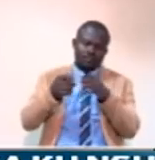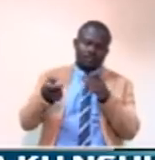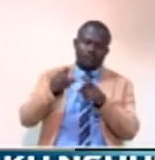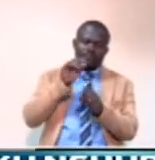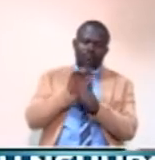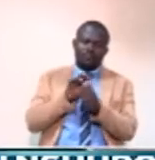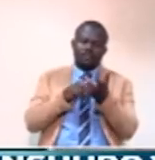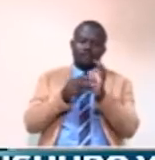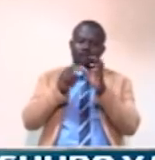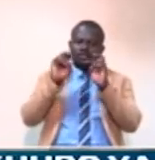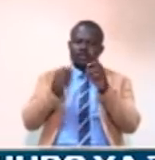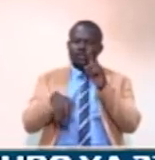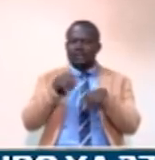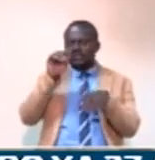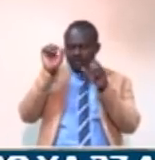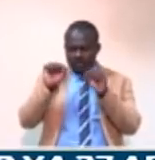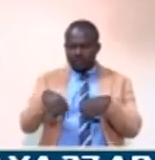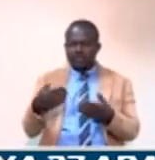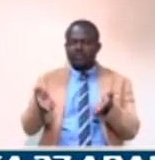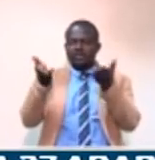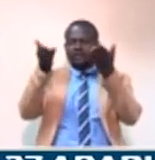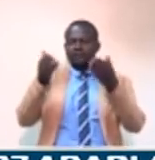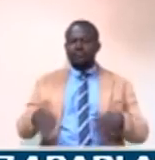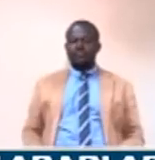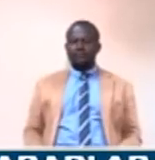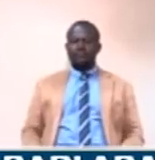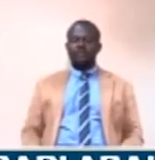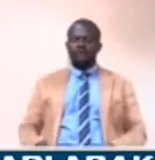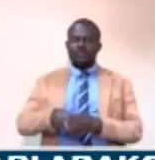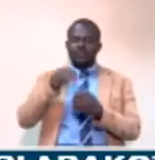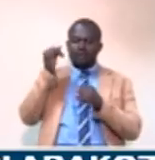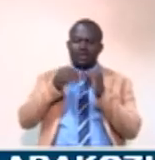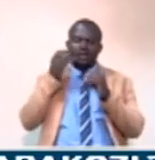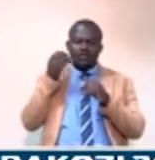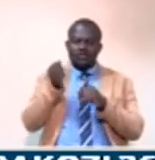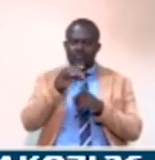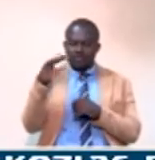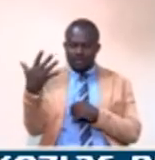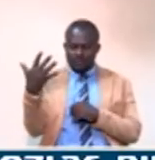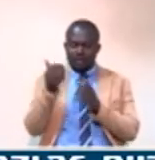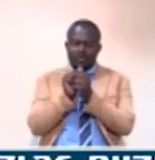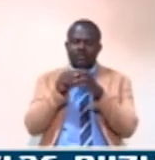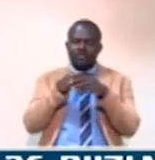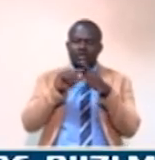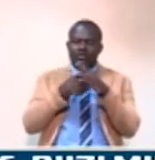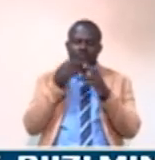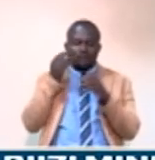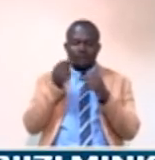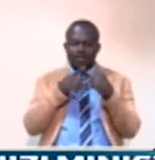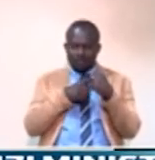kwiyongera, bivuze ko n'impfu zishobora kuzamuka. Mu mpera z'ukwa gatanu ndetse no mu ntangiriro z'ukwa gatandatu,